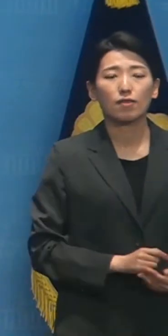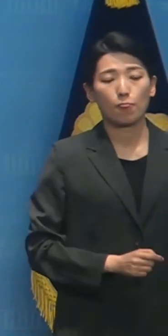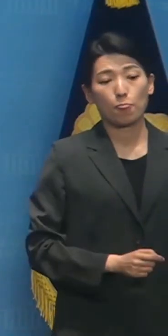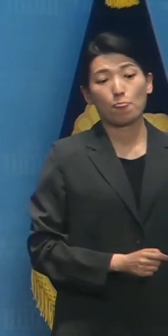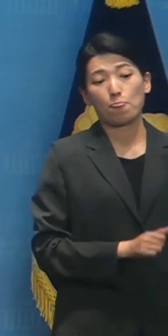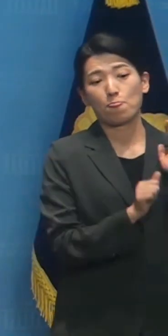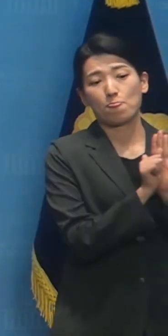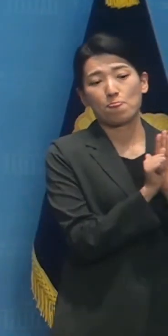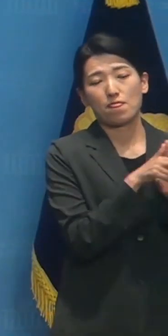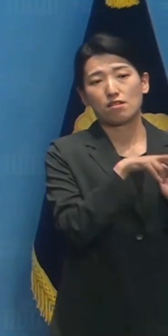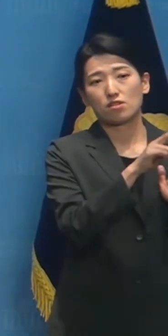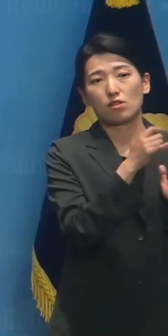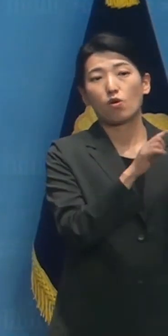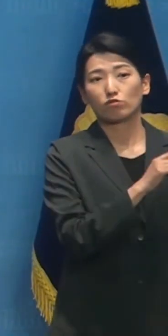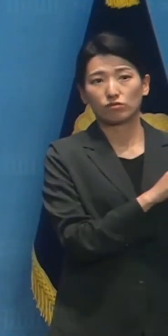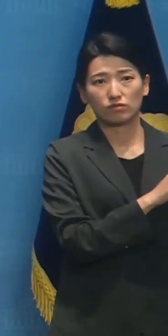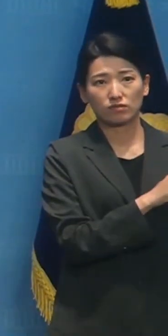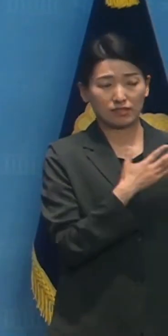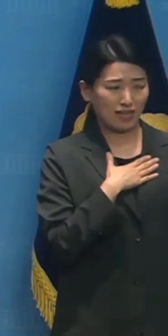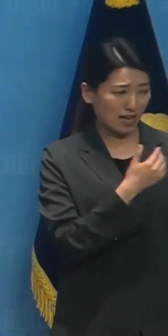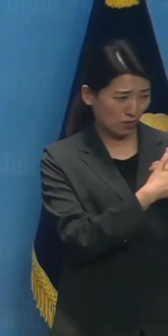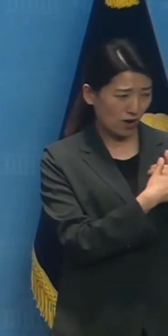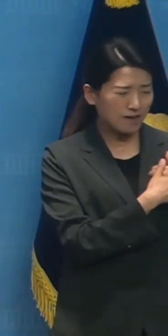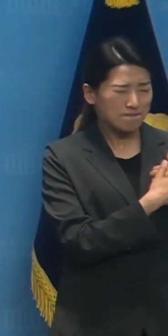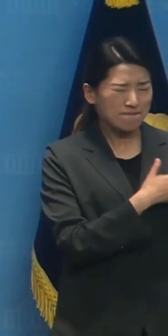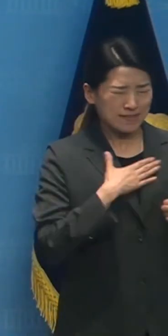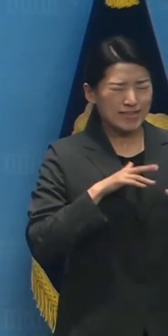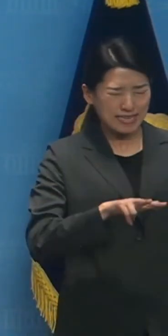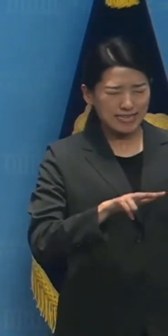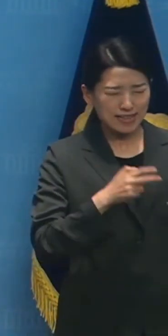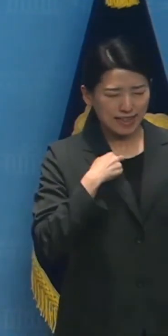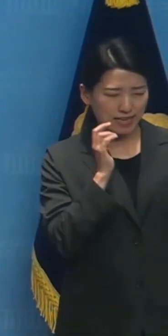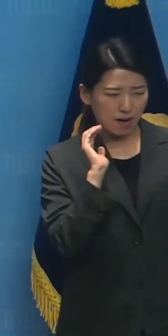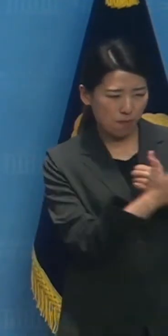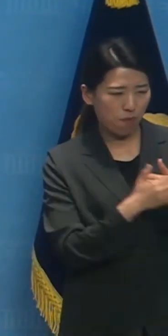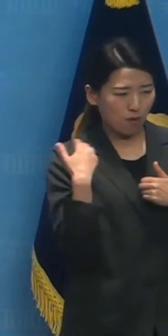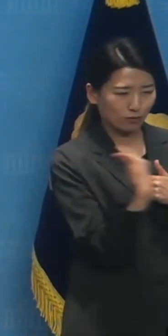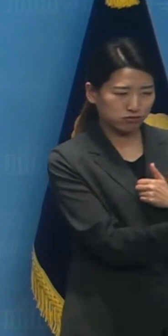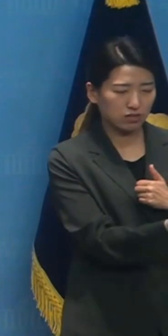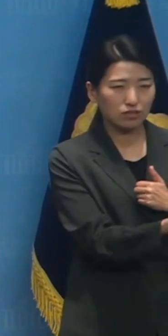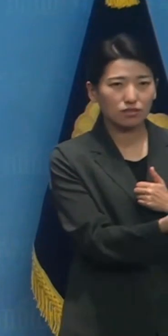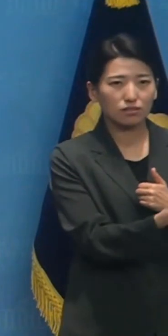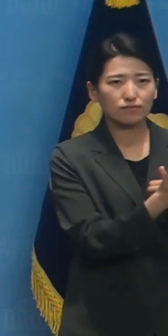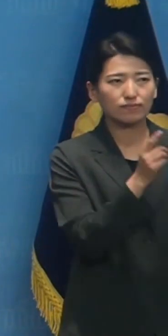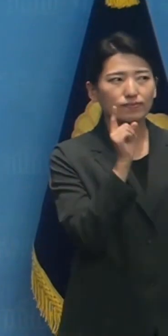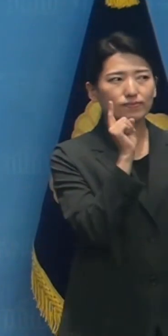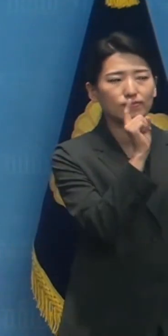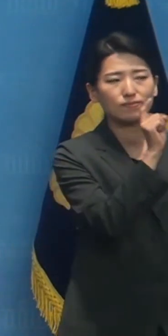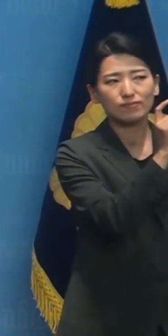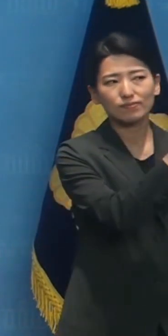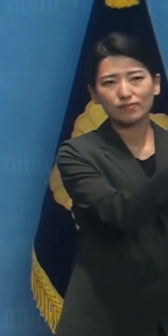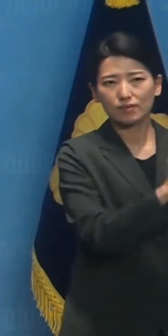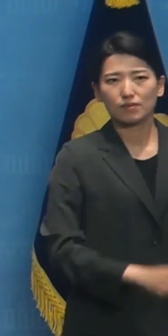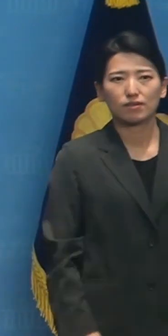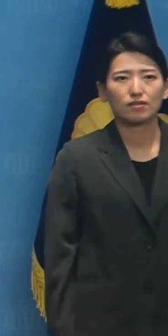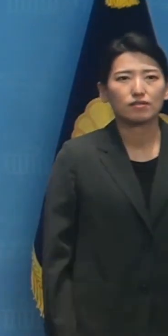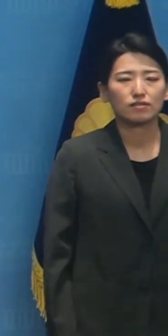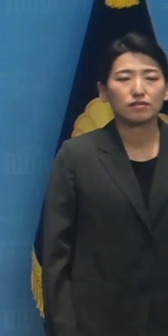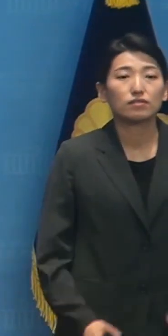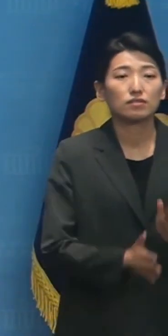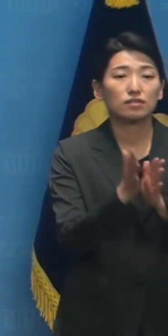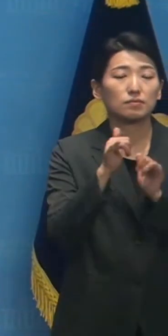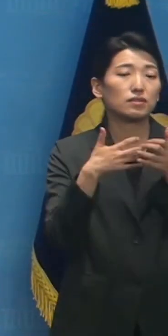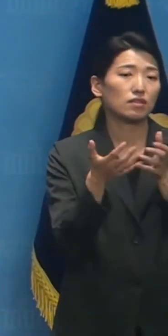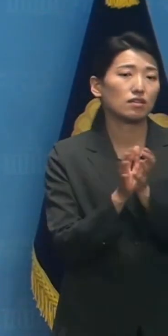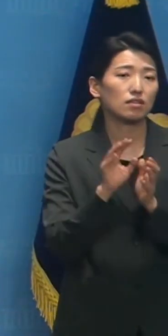뒷배였던 정광훈에 대해 이제는 본인이 보호자 역할을 하기로 작정한 것은 아닌지 의구심을 낳습니다. 시민단체 회원